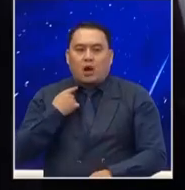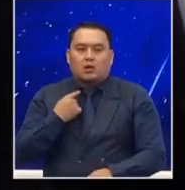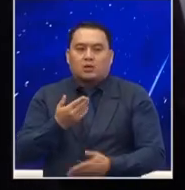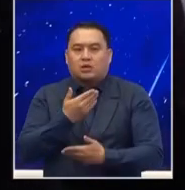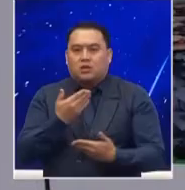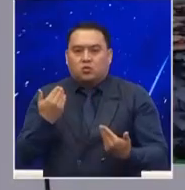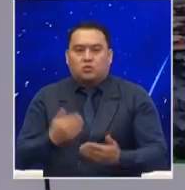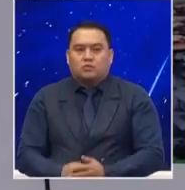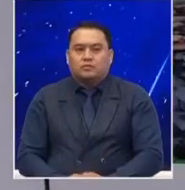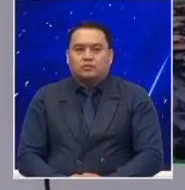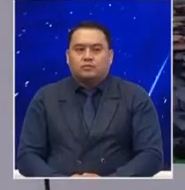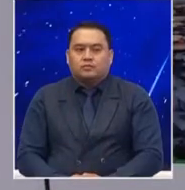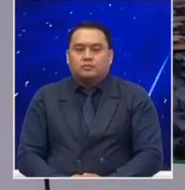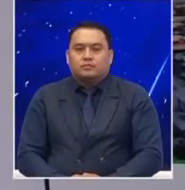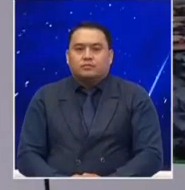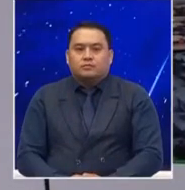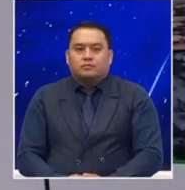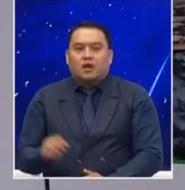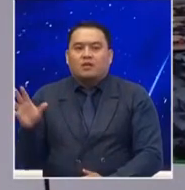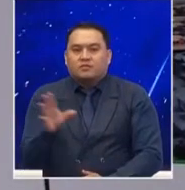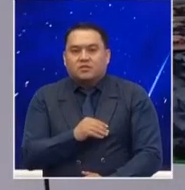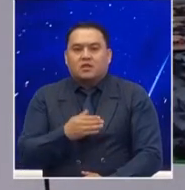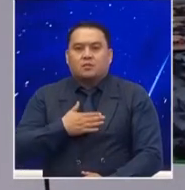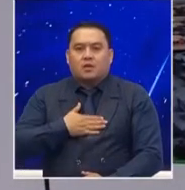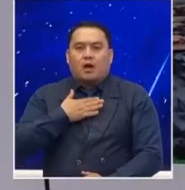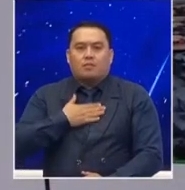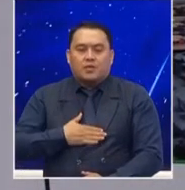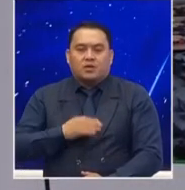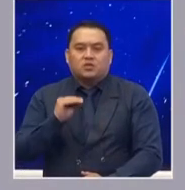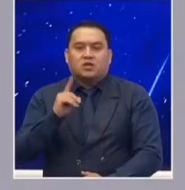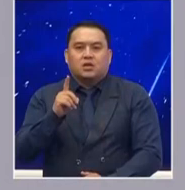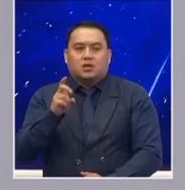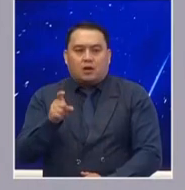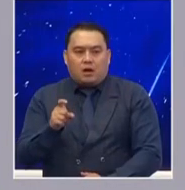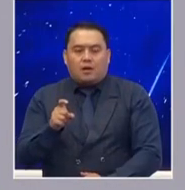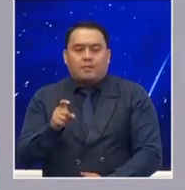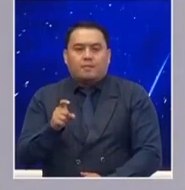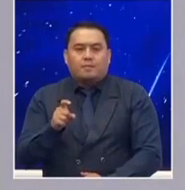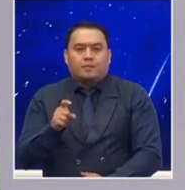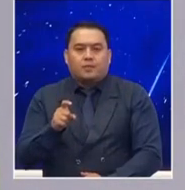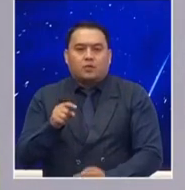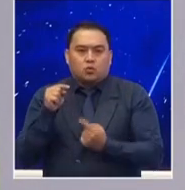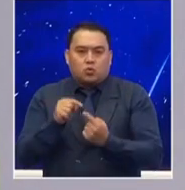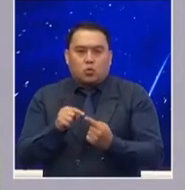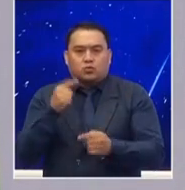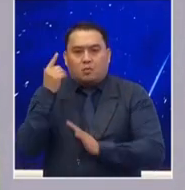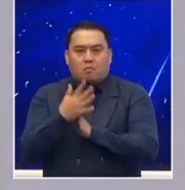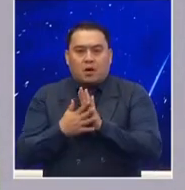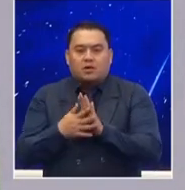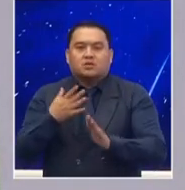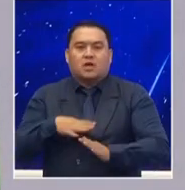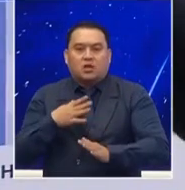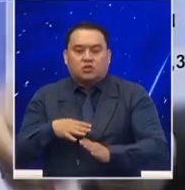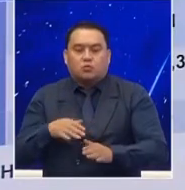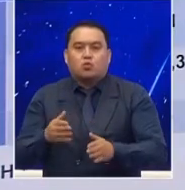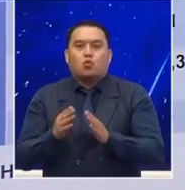так и не увидел. В целом, я удовлетворен то, что по ЖКХ попросил. Четко, ясно, понятно, для чего просит,